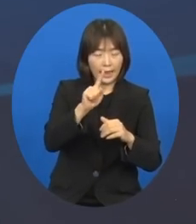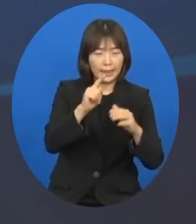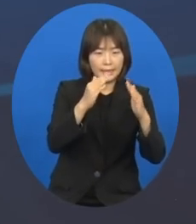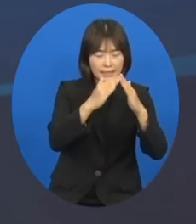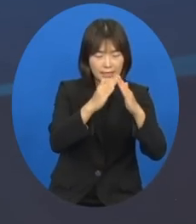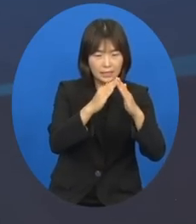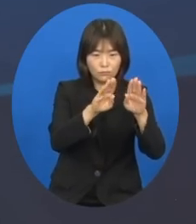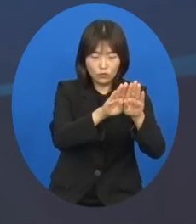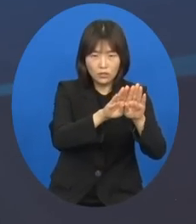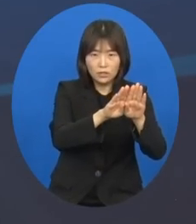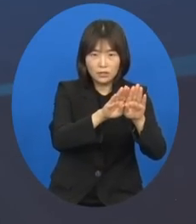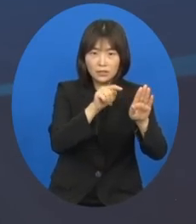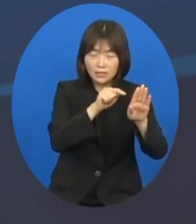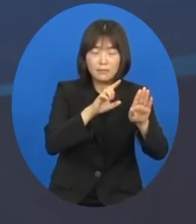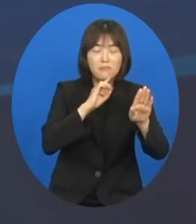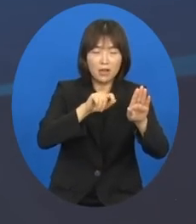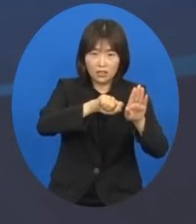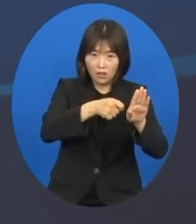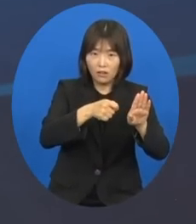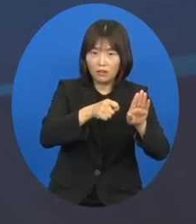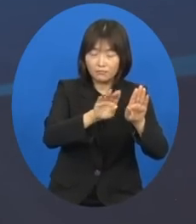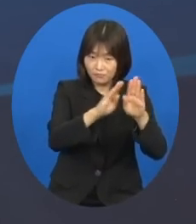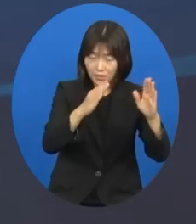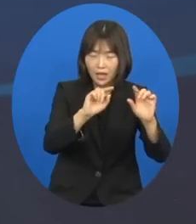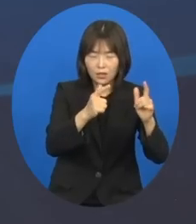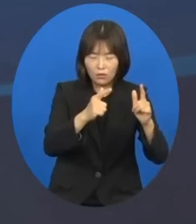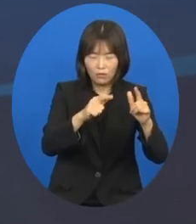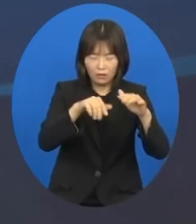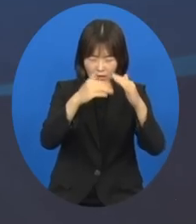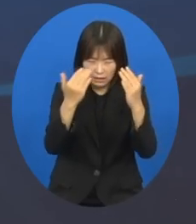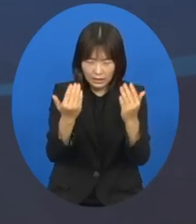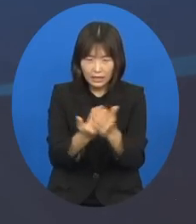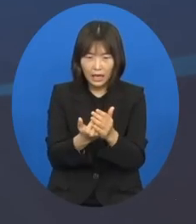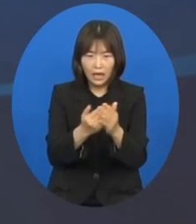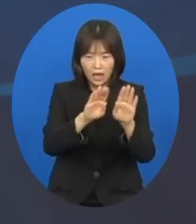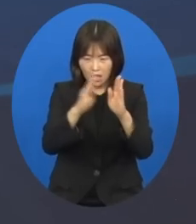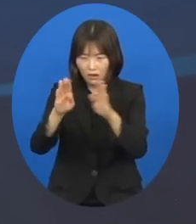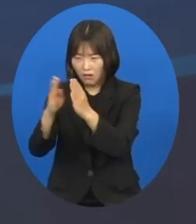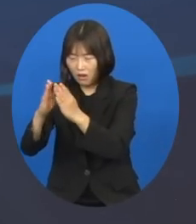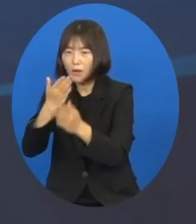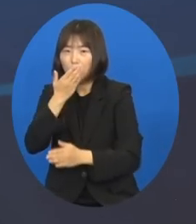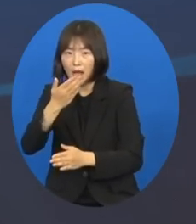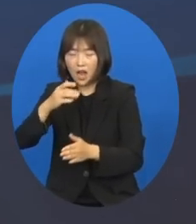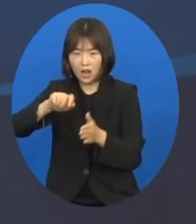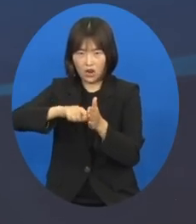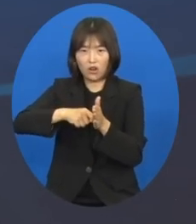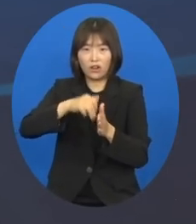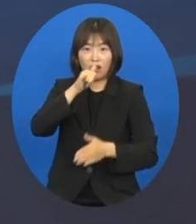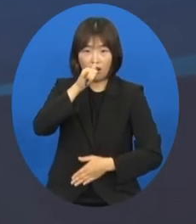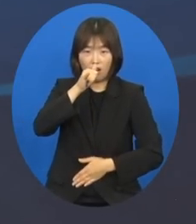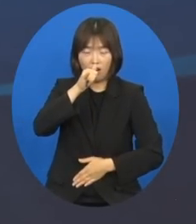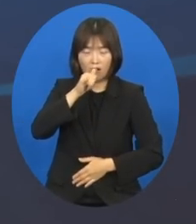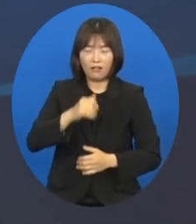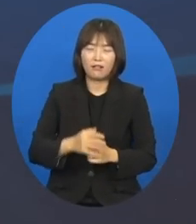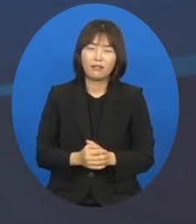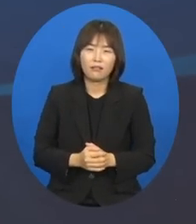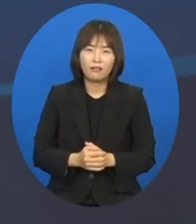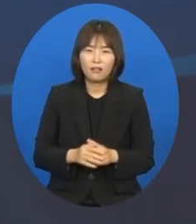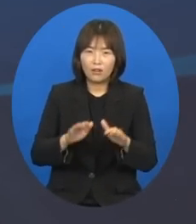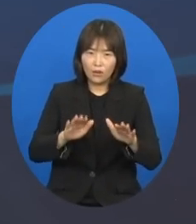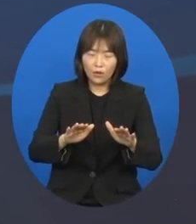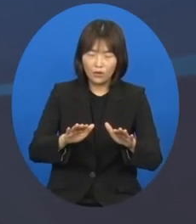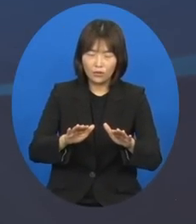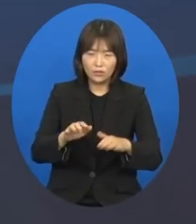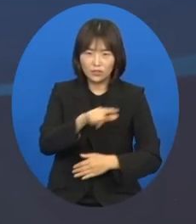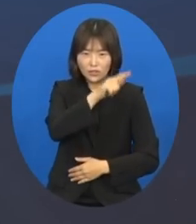아니라 넣어서 돌리면 다 열리는 만능 열쇠라는게 있는데 오늘 저녁에 저는 여러분에게 모든 것이